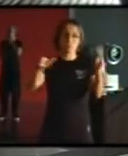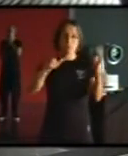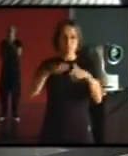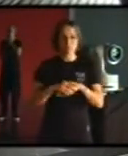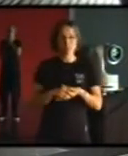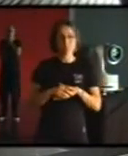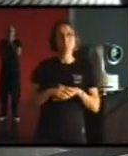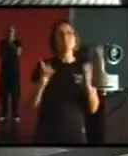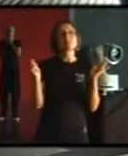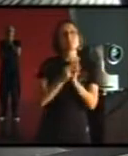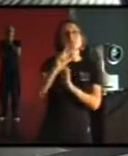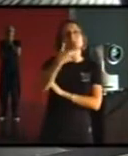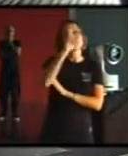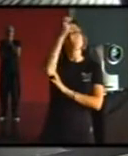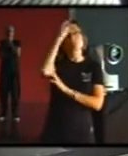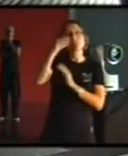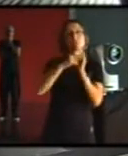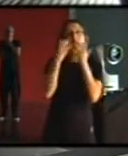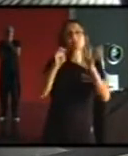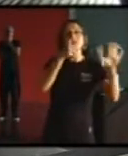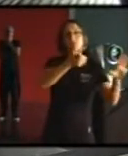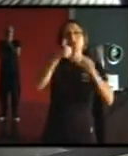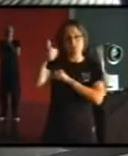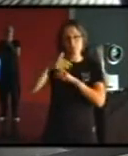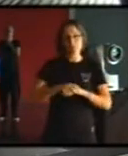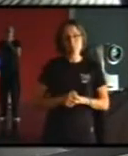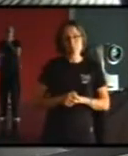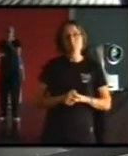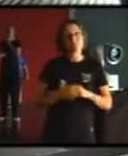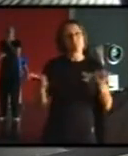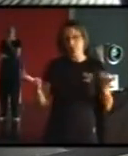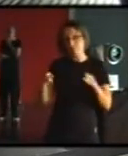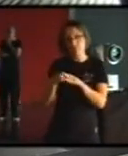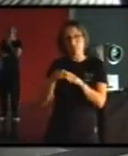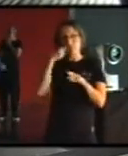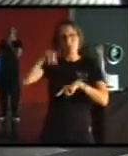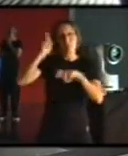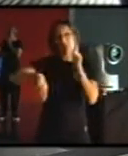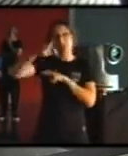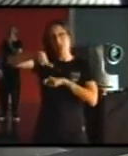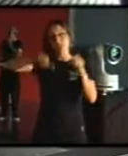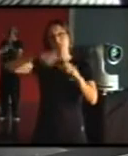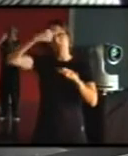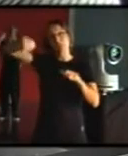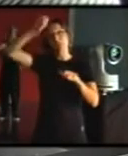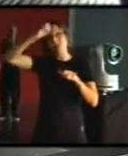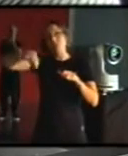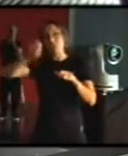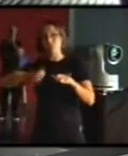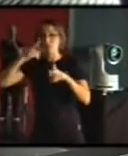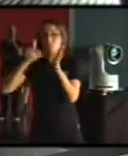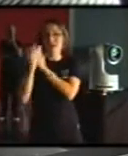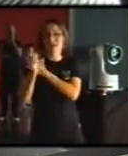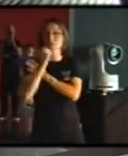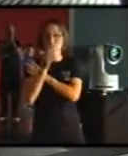du 13 août 1961, aucun Berlinois de l'Est avait le droit de partir et aucun Berlinois de l'Ouest